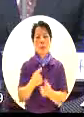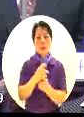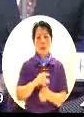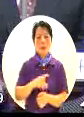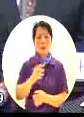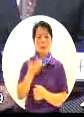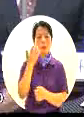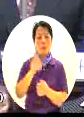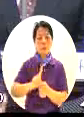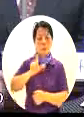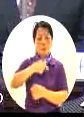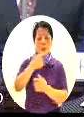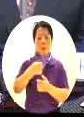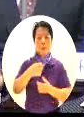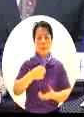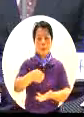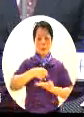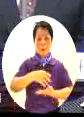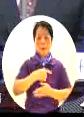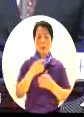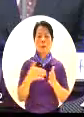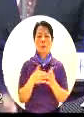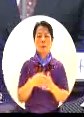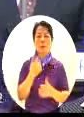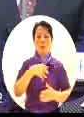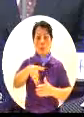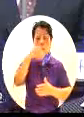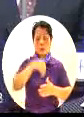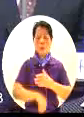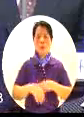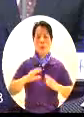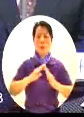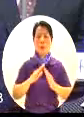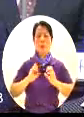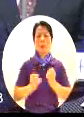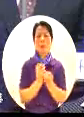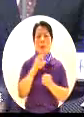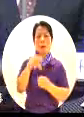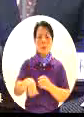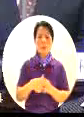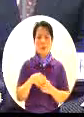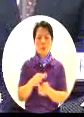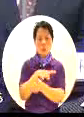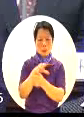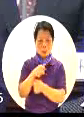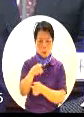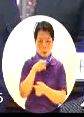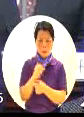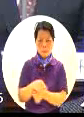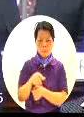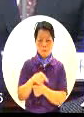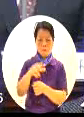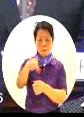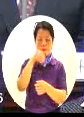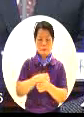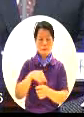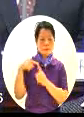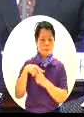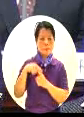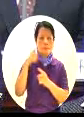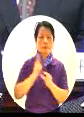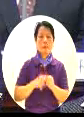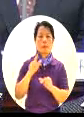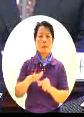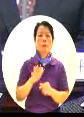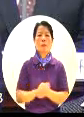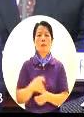出来，我们基本上在内部整个都发局现在都在朝着这个部分。那未来我